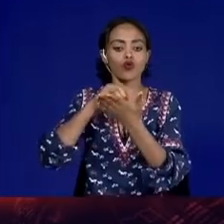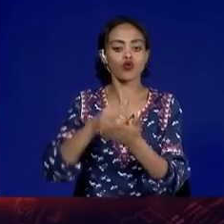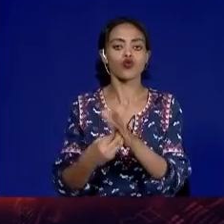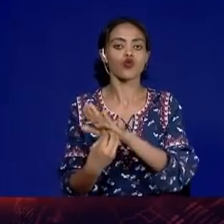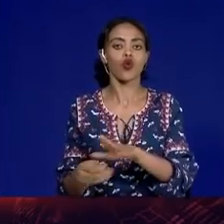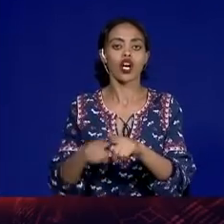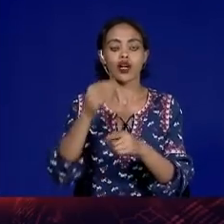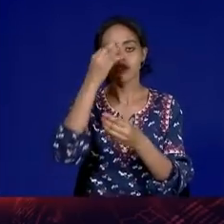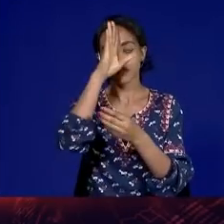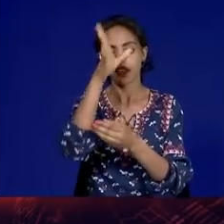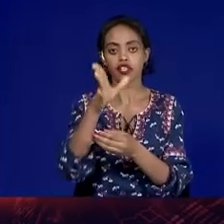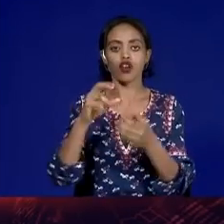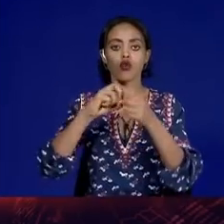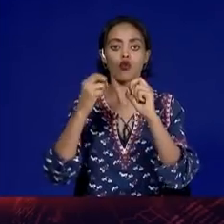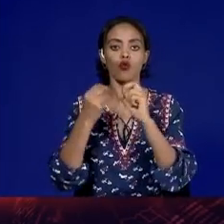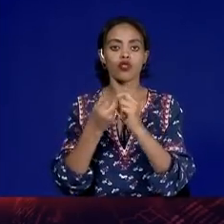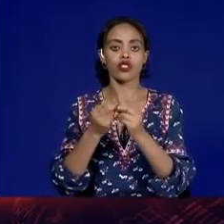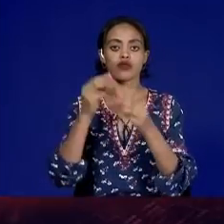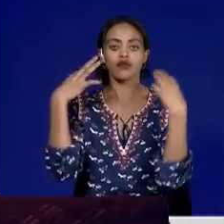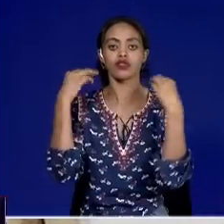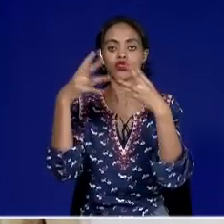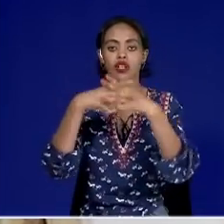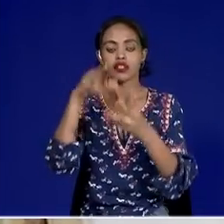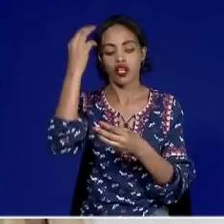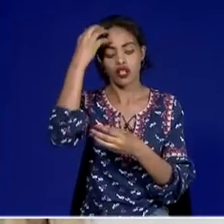ሕቡራት መንግስታት ዓለም ኣፍሊጡ